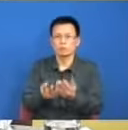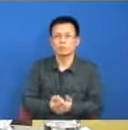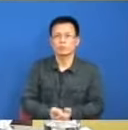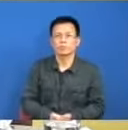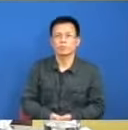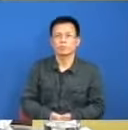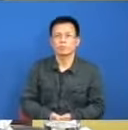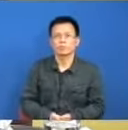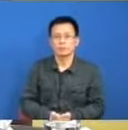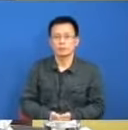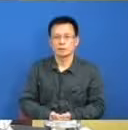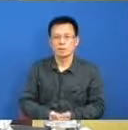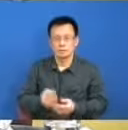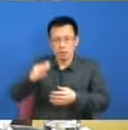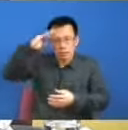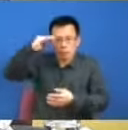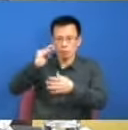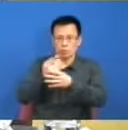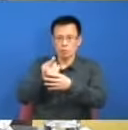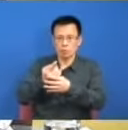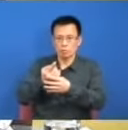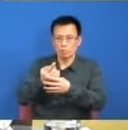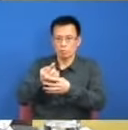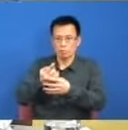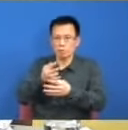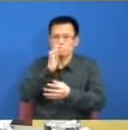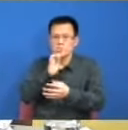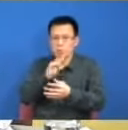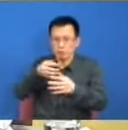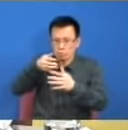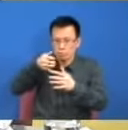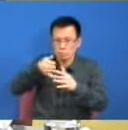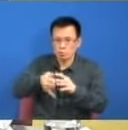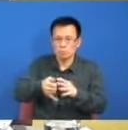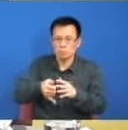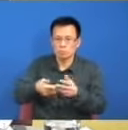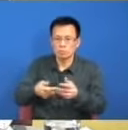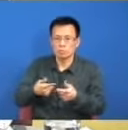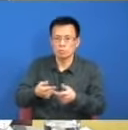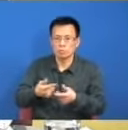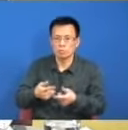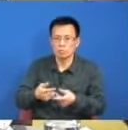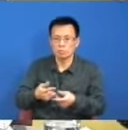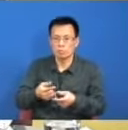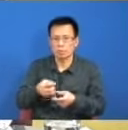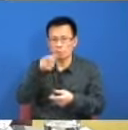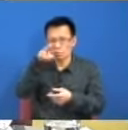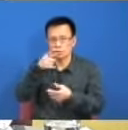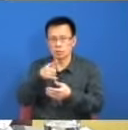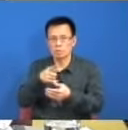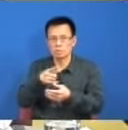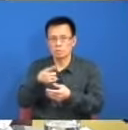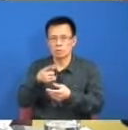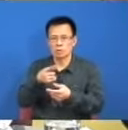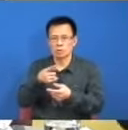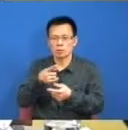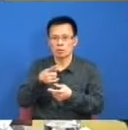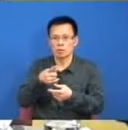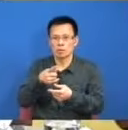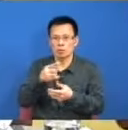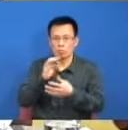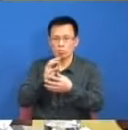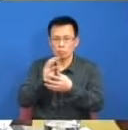是混入那個是示威的人群之中就出了這些哪吒手段 我看到的就是他為